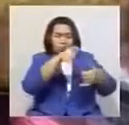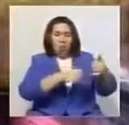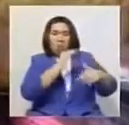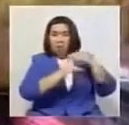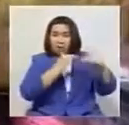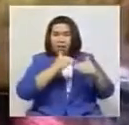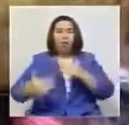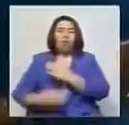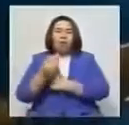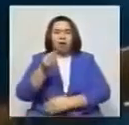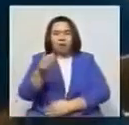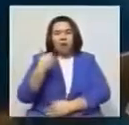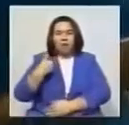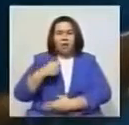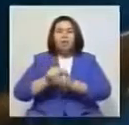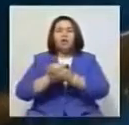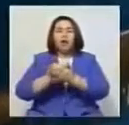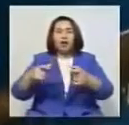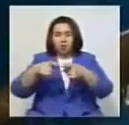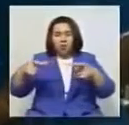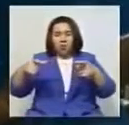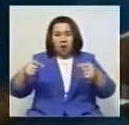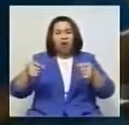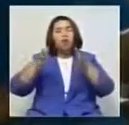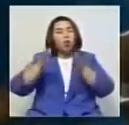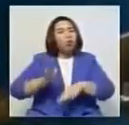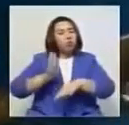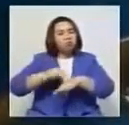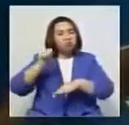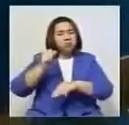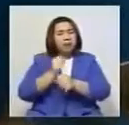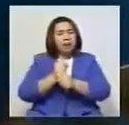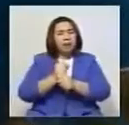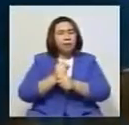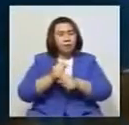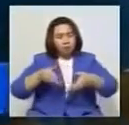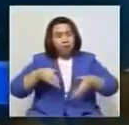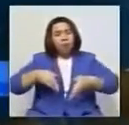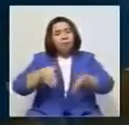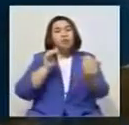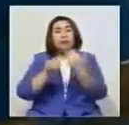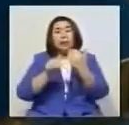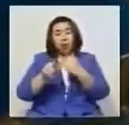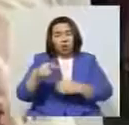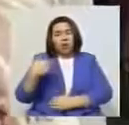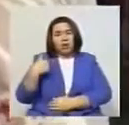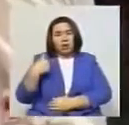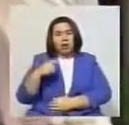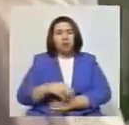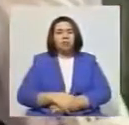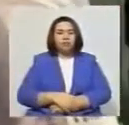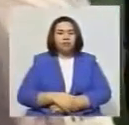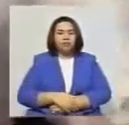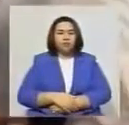โอกาสในสังคมมีบริการออกบัตรประจำตัวผู้แสดงความสามารถจำลองถนนสำหรับให้ผู้แสดงความสามารถที่มี